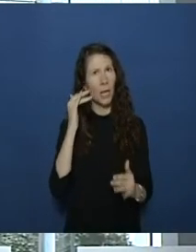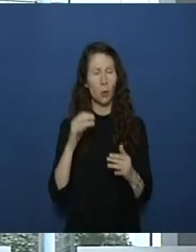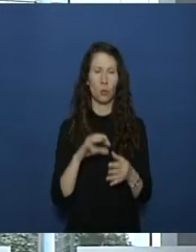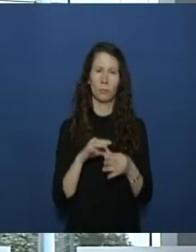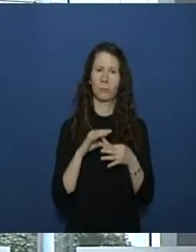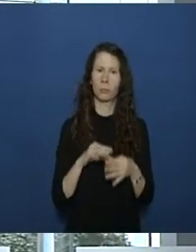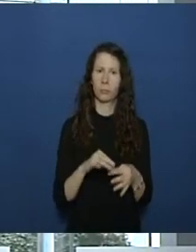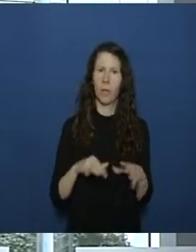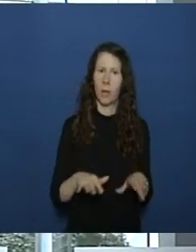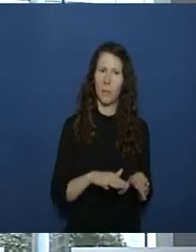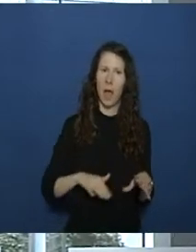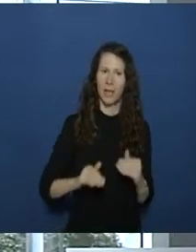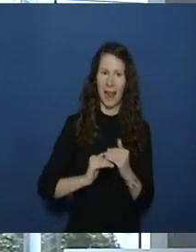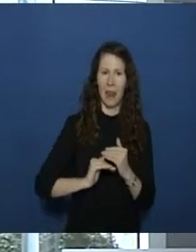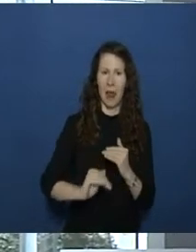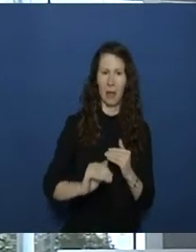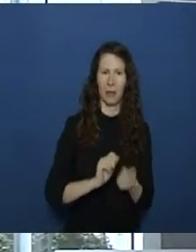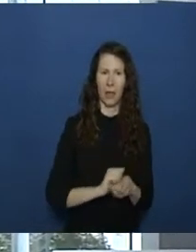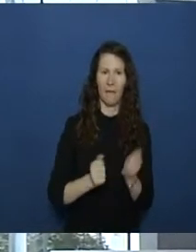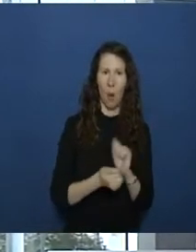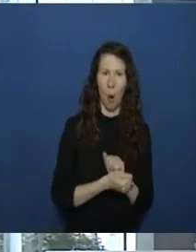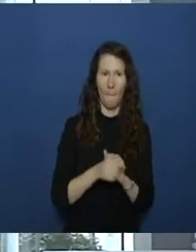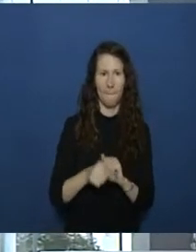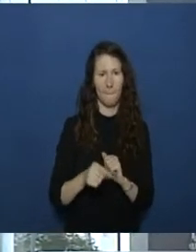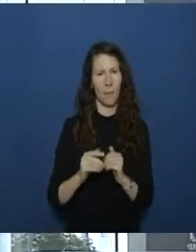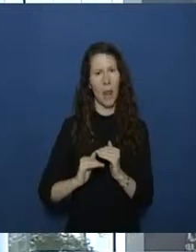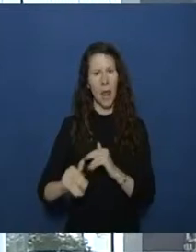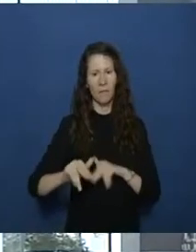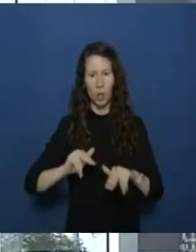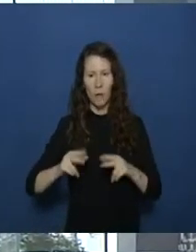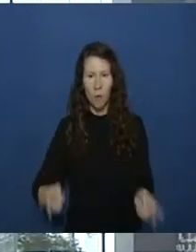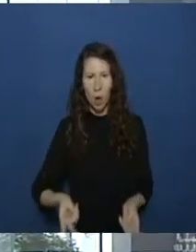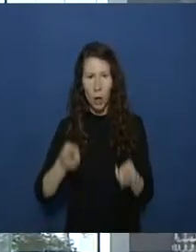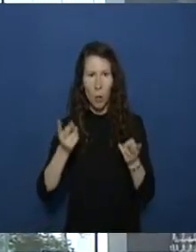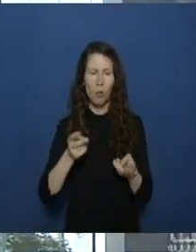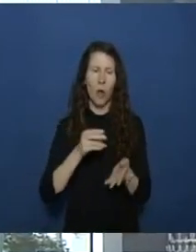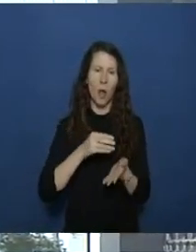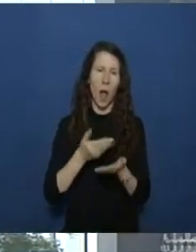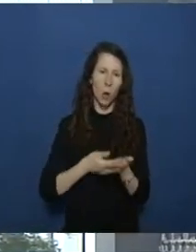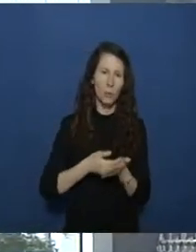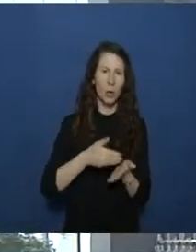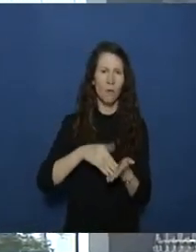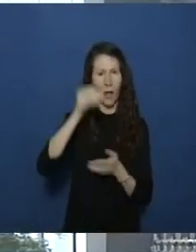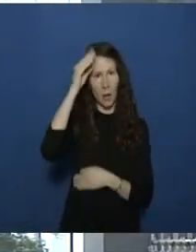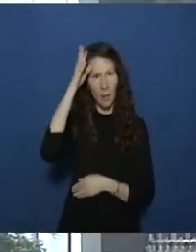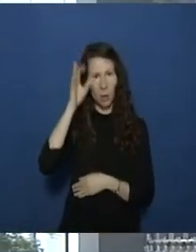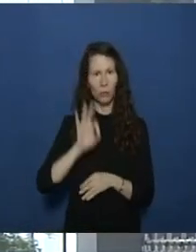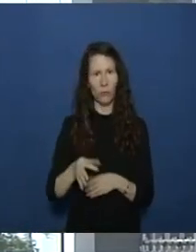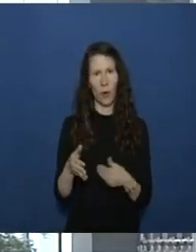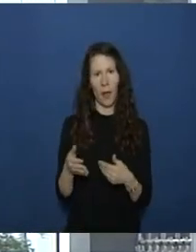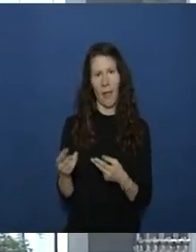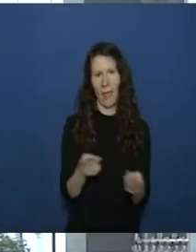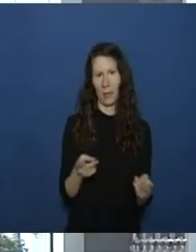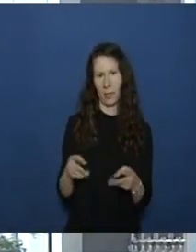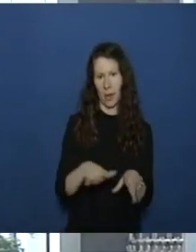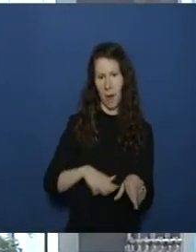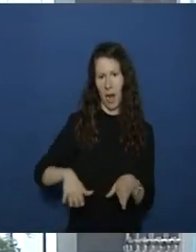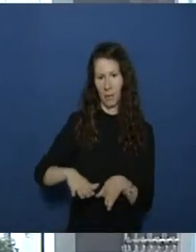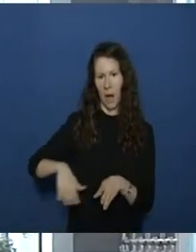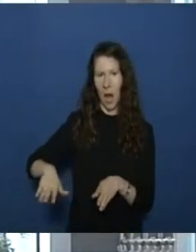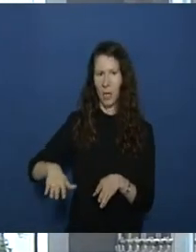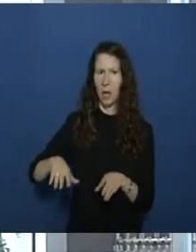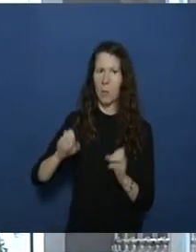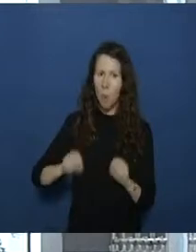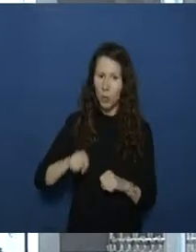Bereich Landreform, der Förderung von Landwirtschaft, Aus- und Fortbildung und verwandten Bereichen. Aber entscheidend